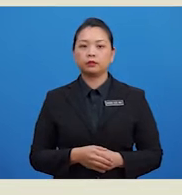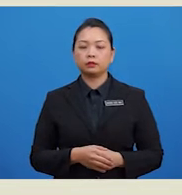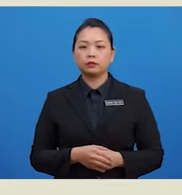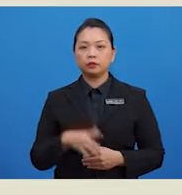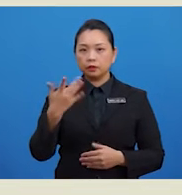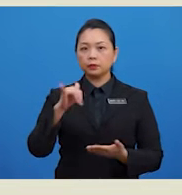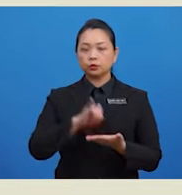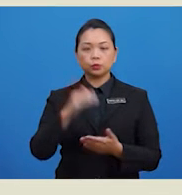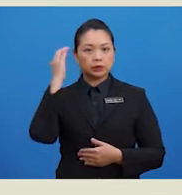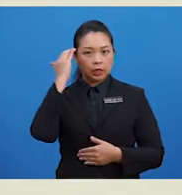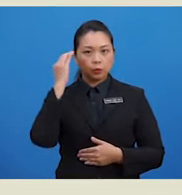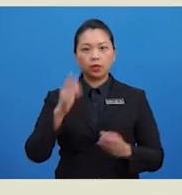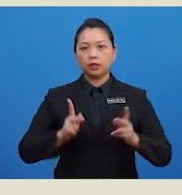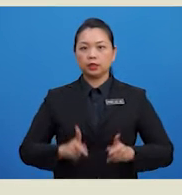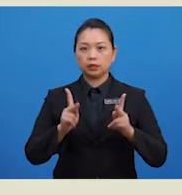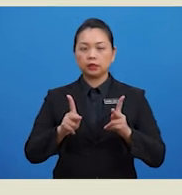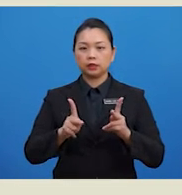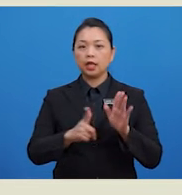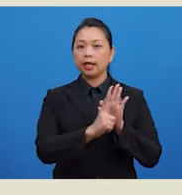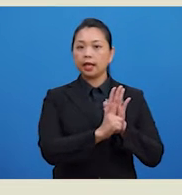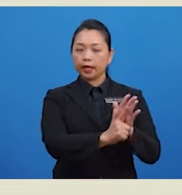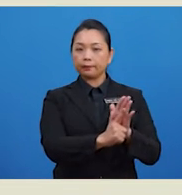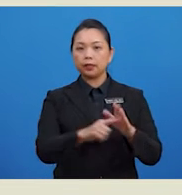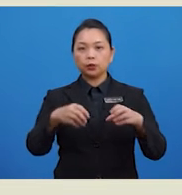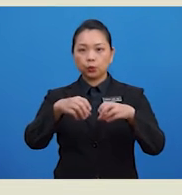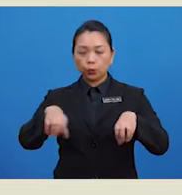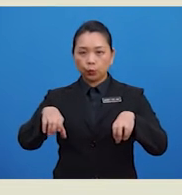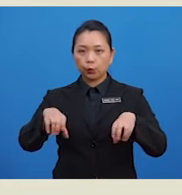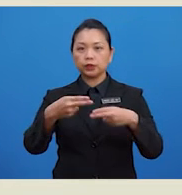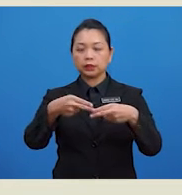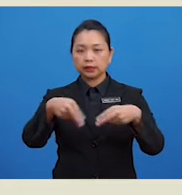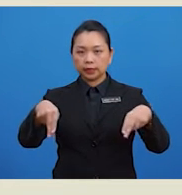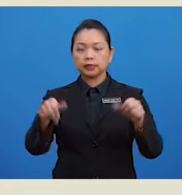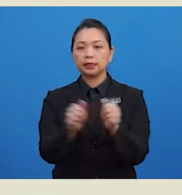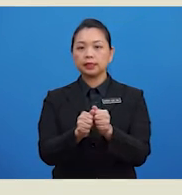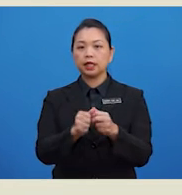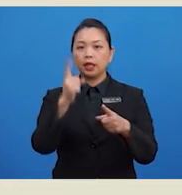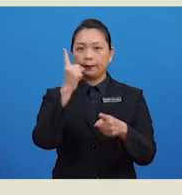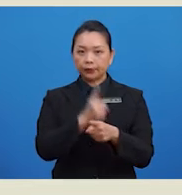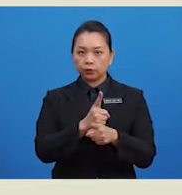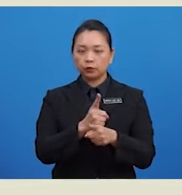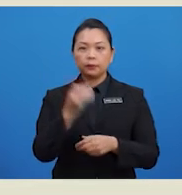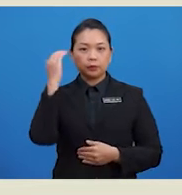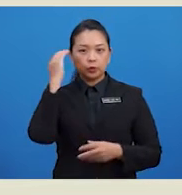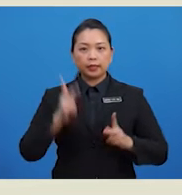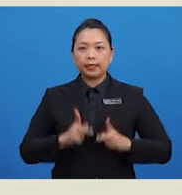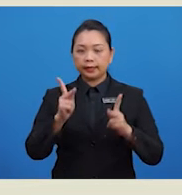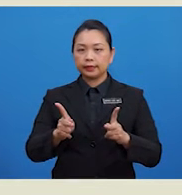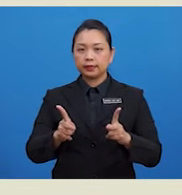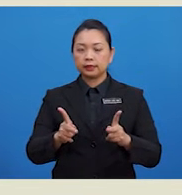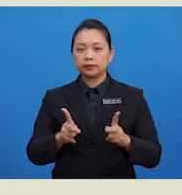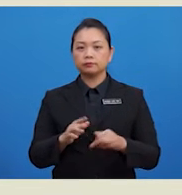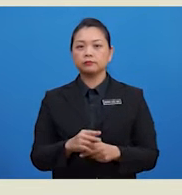Pelajar juga mengetahui kaedah melabel telur tetasan dengan betul dan kaedah nyakuman telur tetasan yang